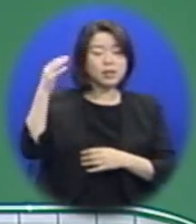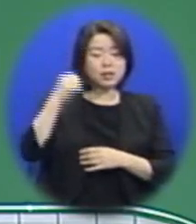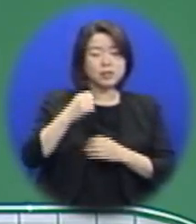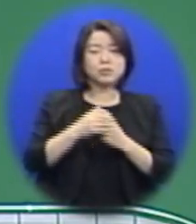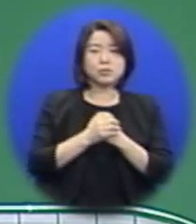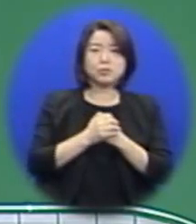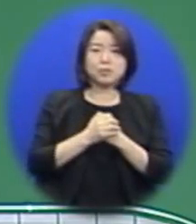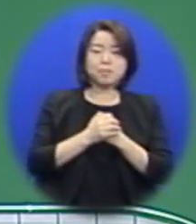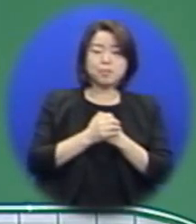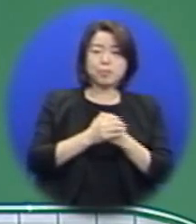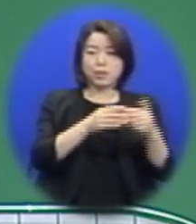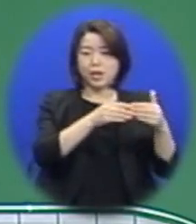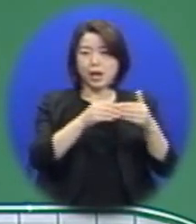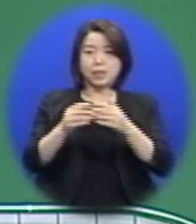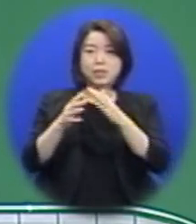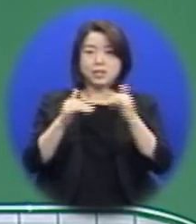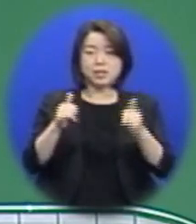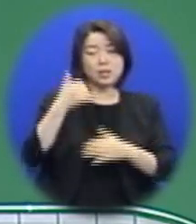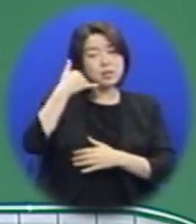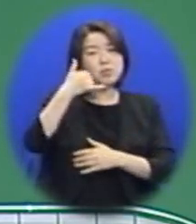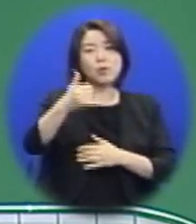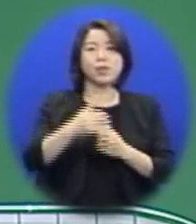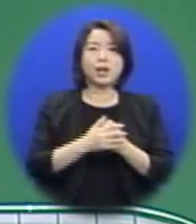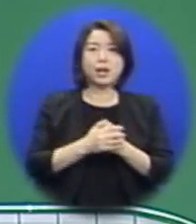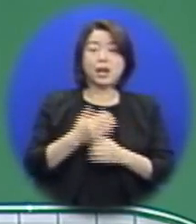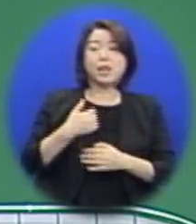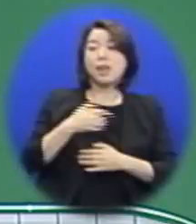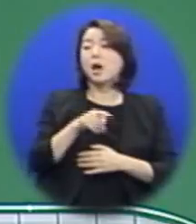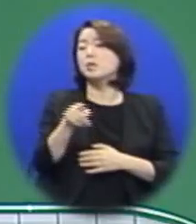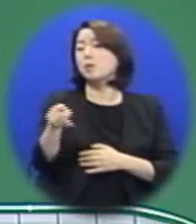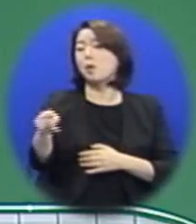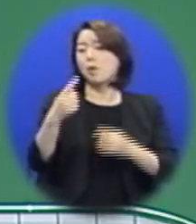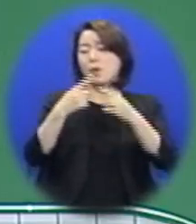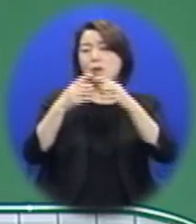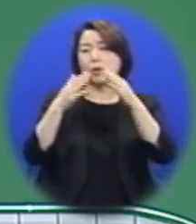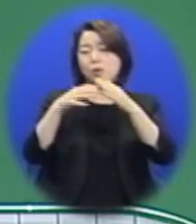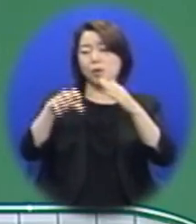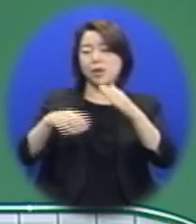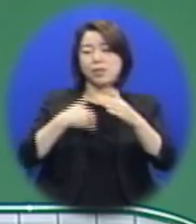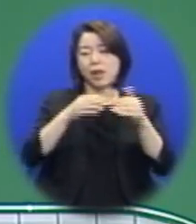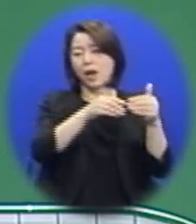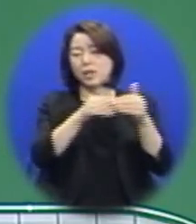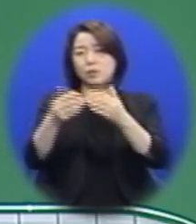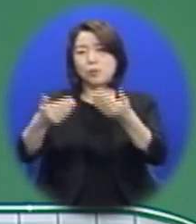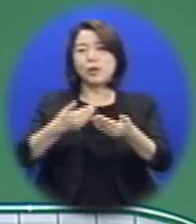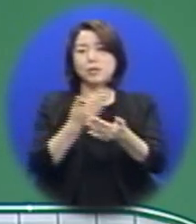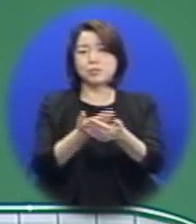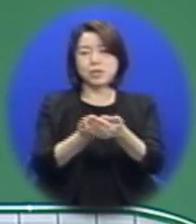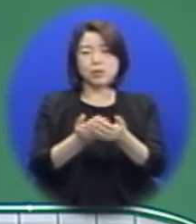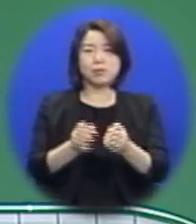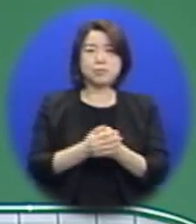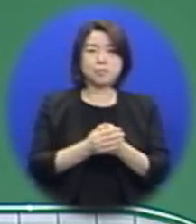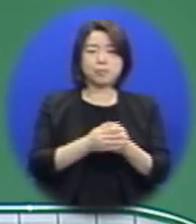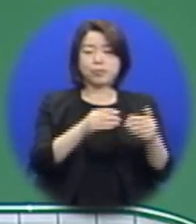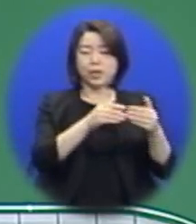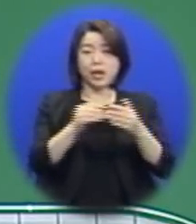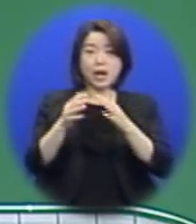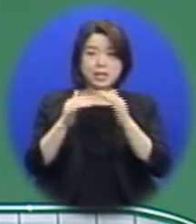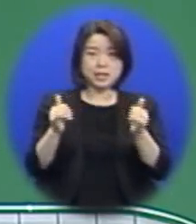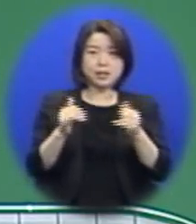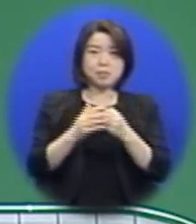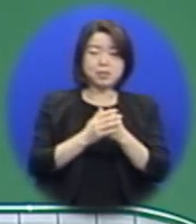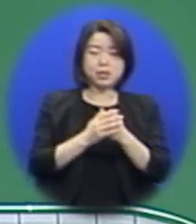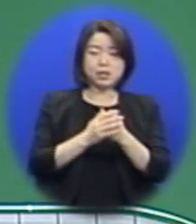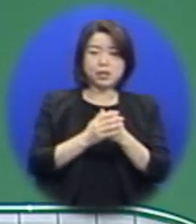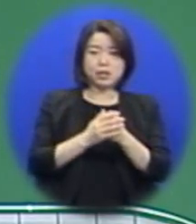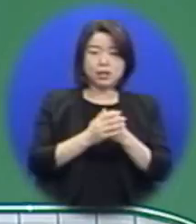가이드에게 전화를 했습니다. 저 예배당에 오늘 나 좀 데려다 주세요. 가이드가